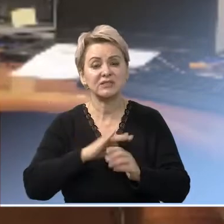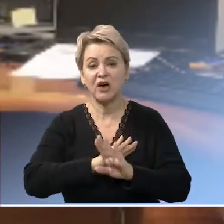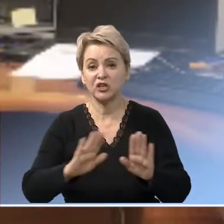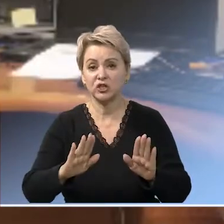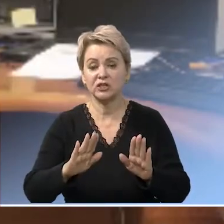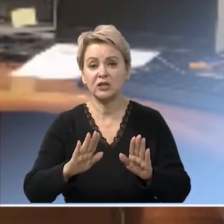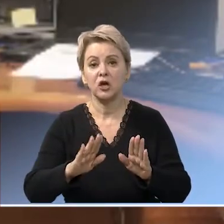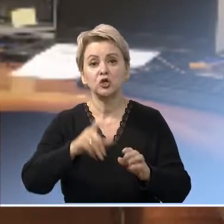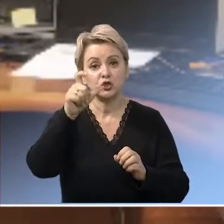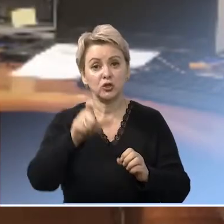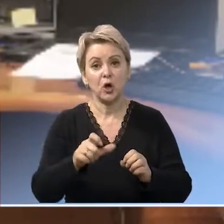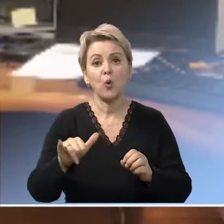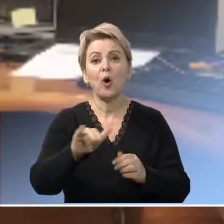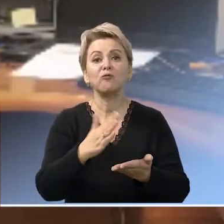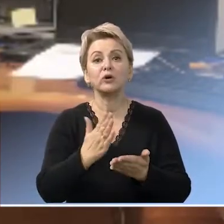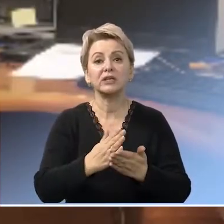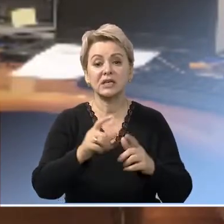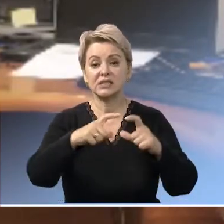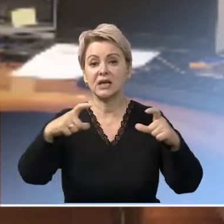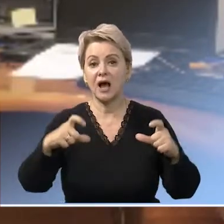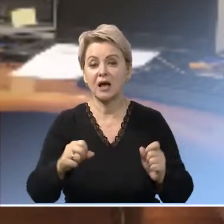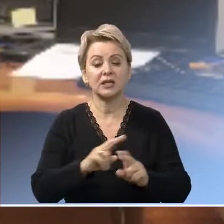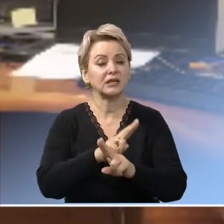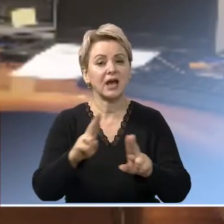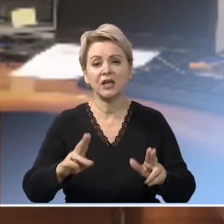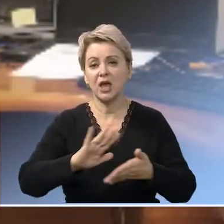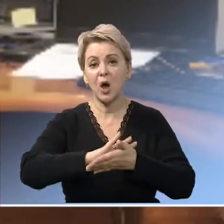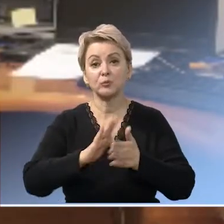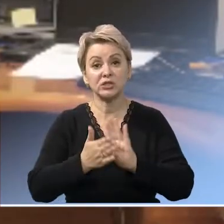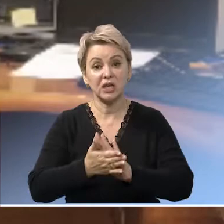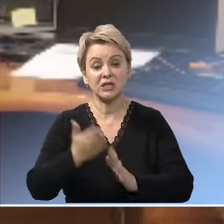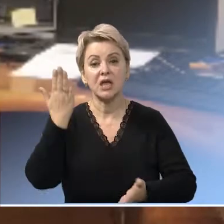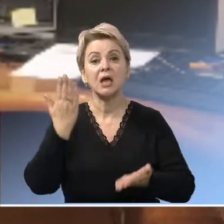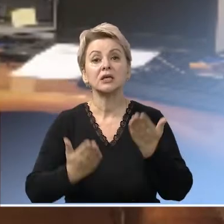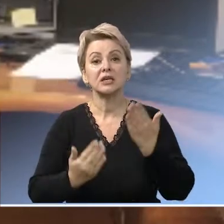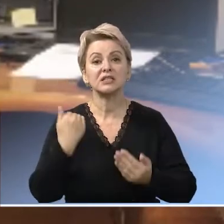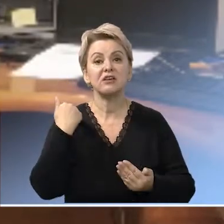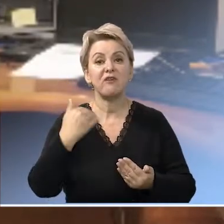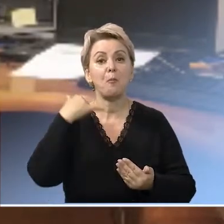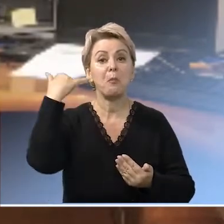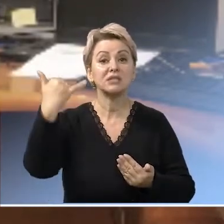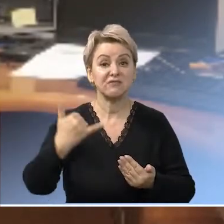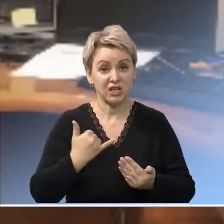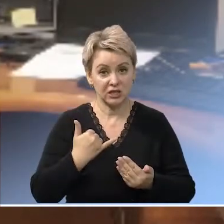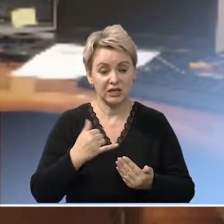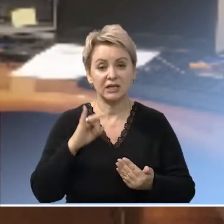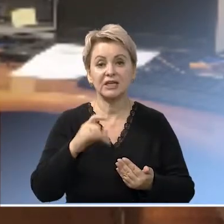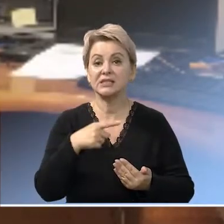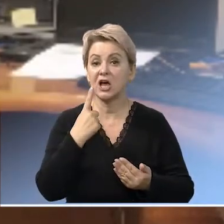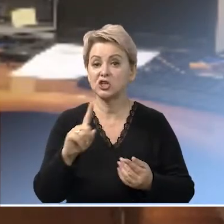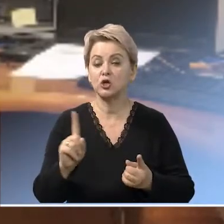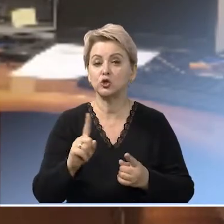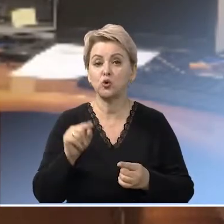звонит держателю карты. Ни при каких обстоятельствах. Если вам позвонили